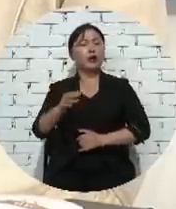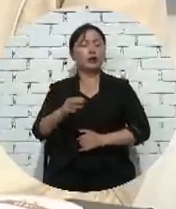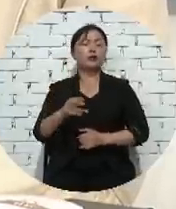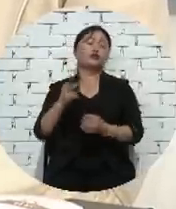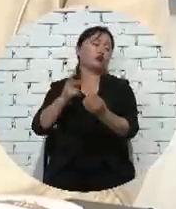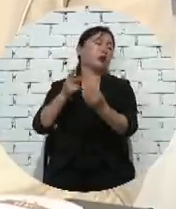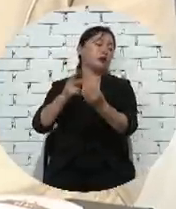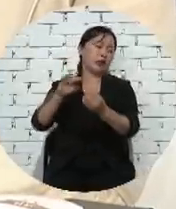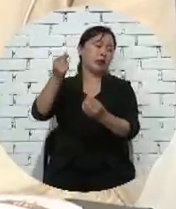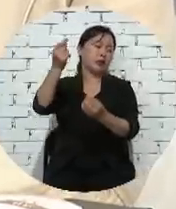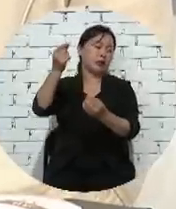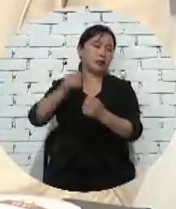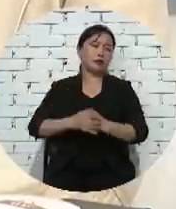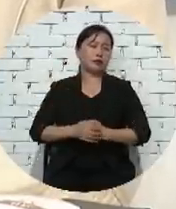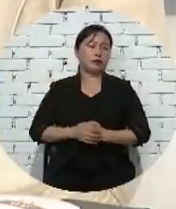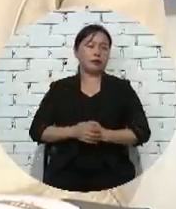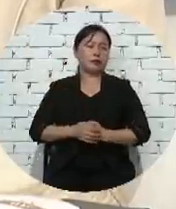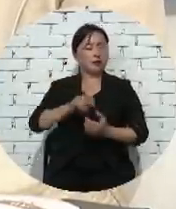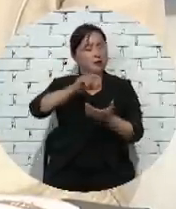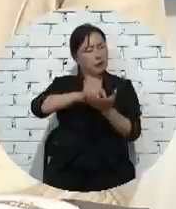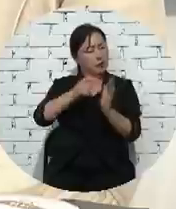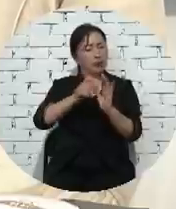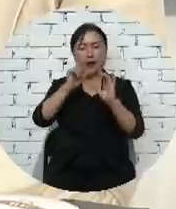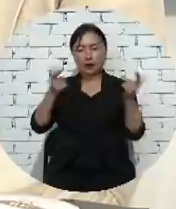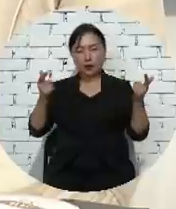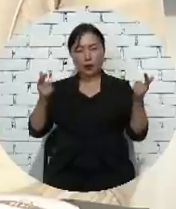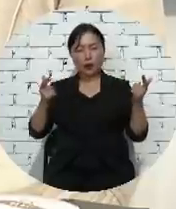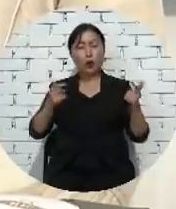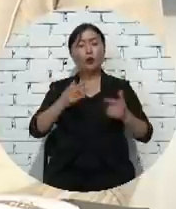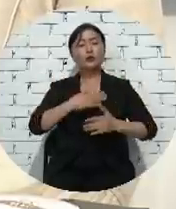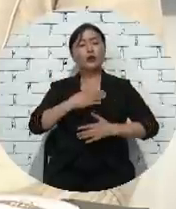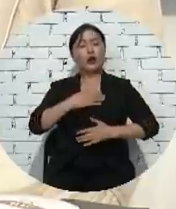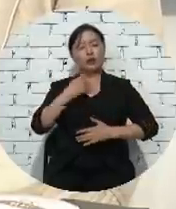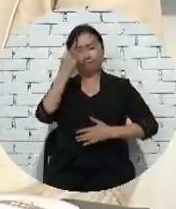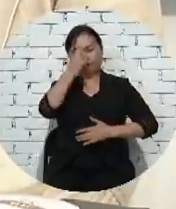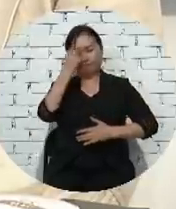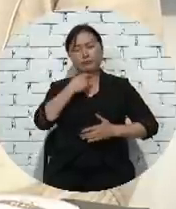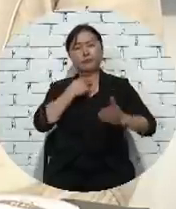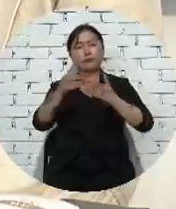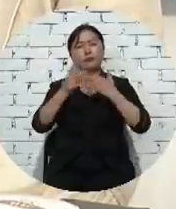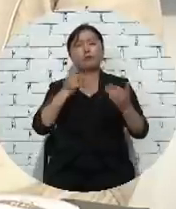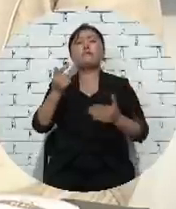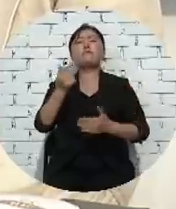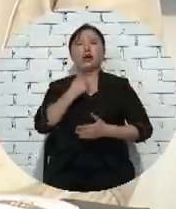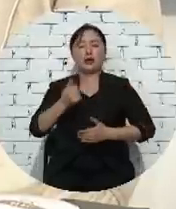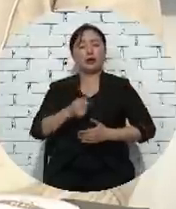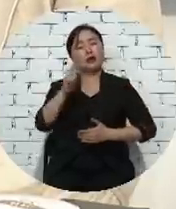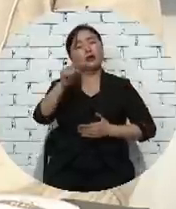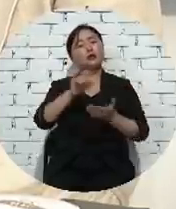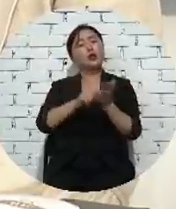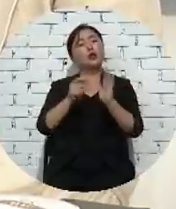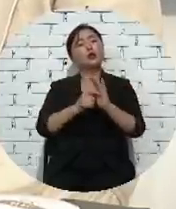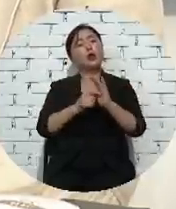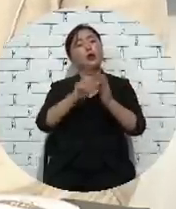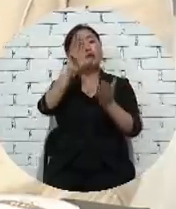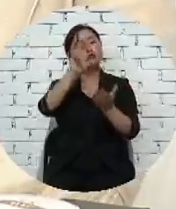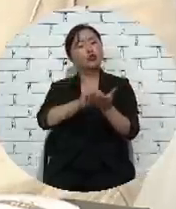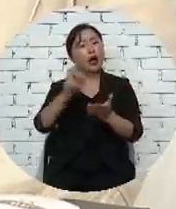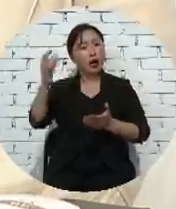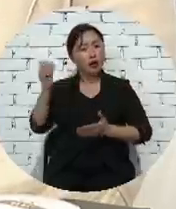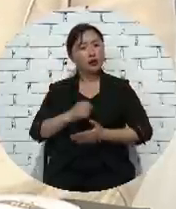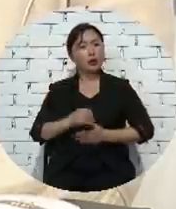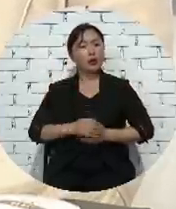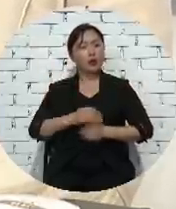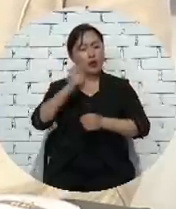볼 수밖에 없는 것이 제가 수사를 수십 년을 했습니다만은 이런 정도 사안을 가지고